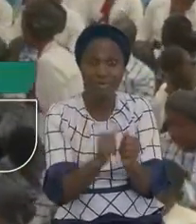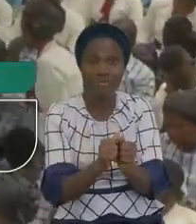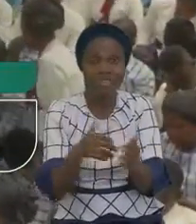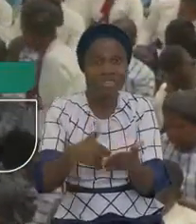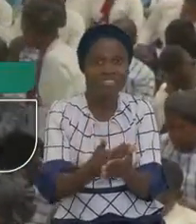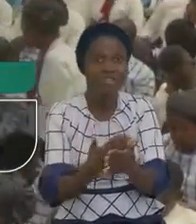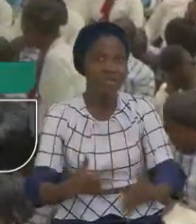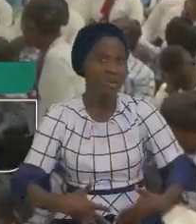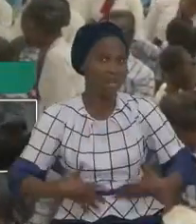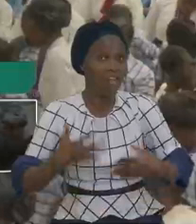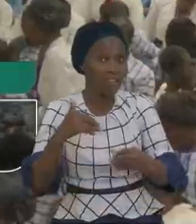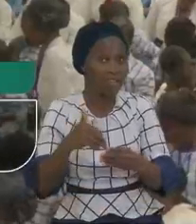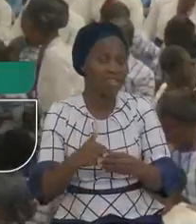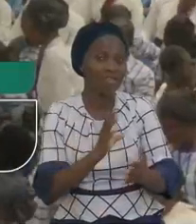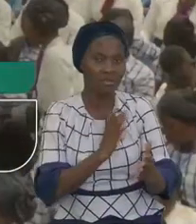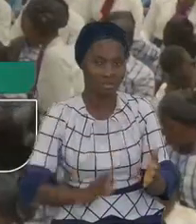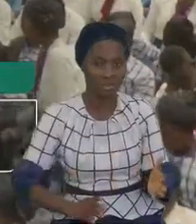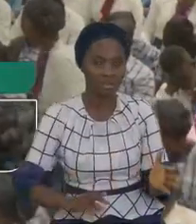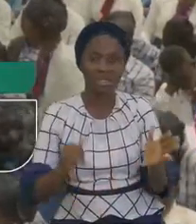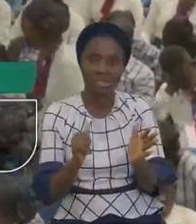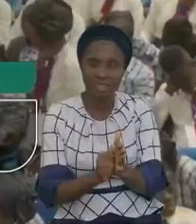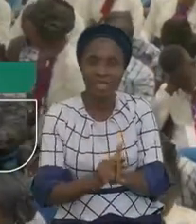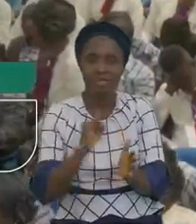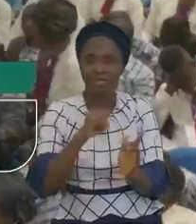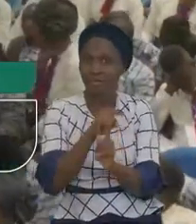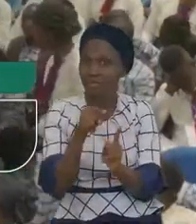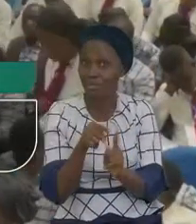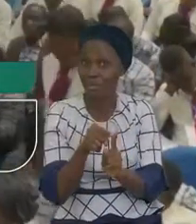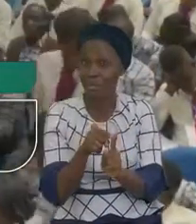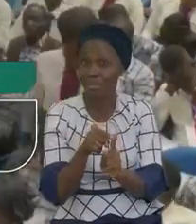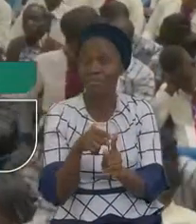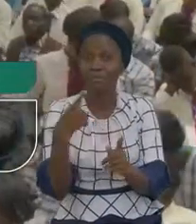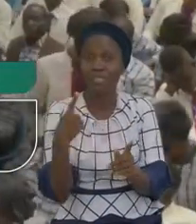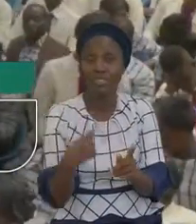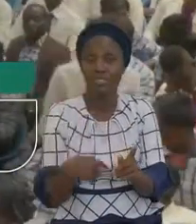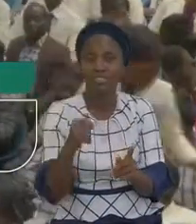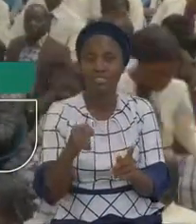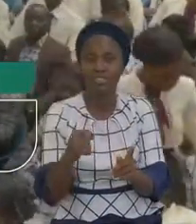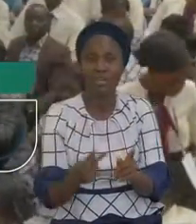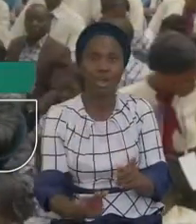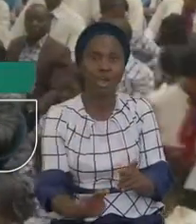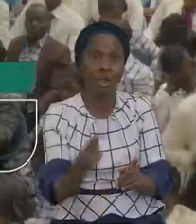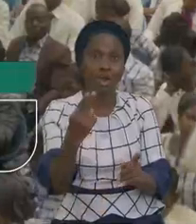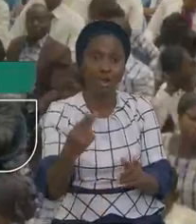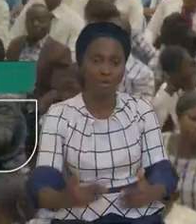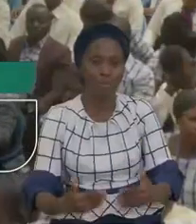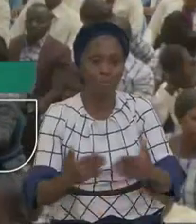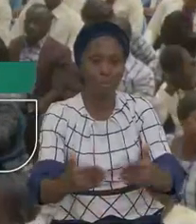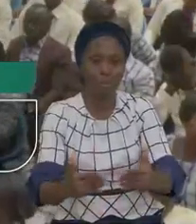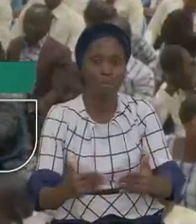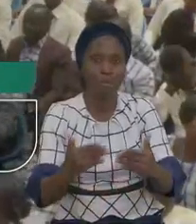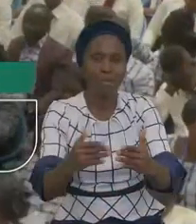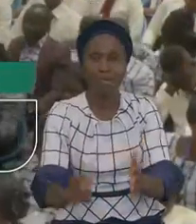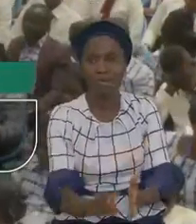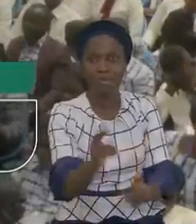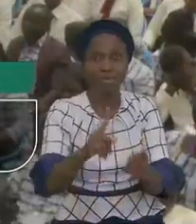C'est en ce moment que la marche en avant pour ce lieu élevé, c'est en ce moment-là que